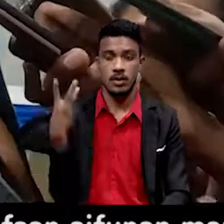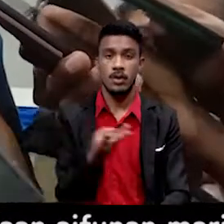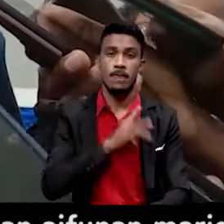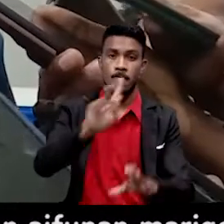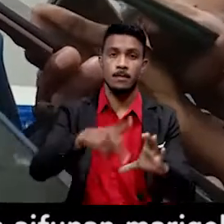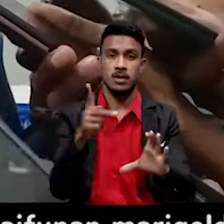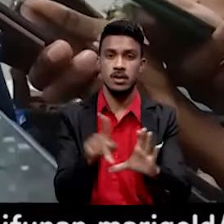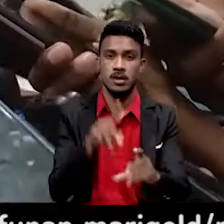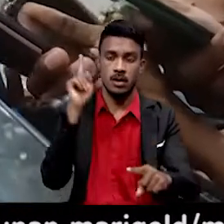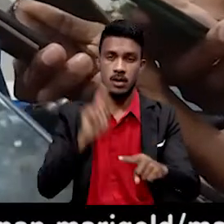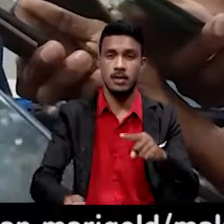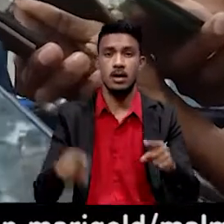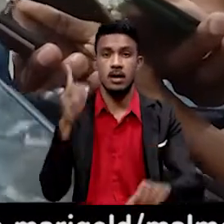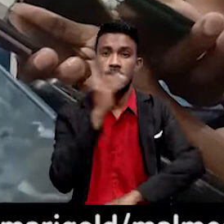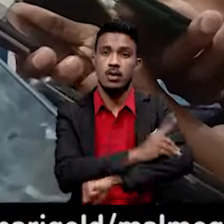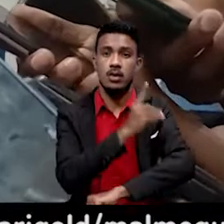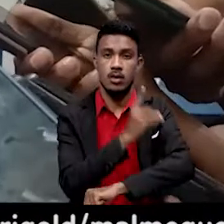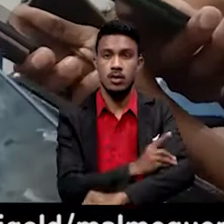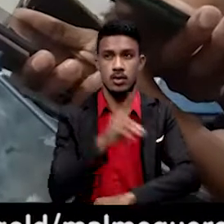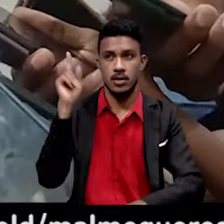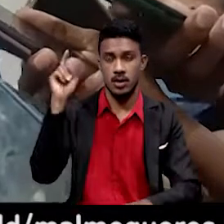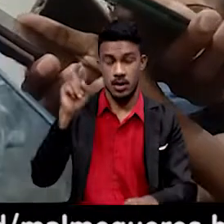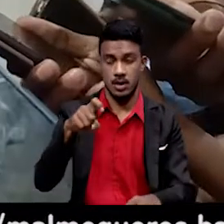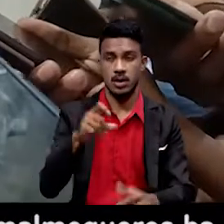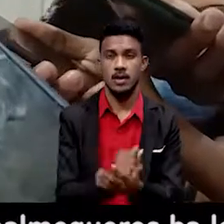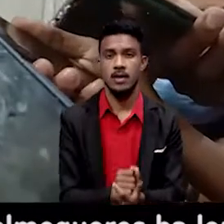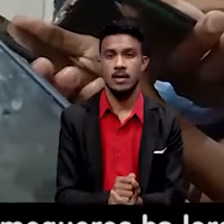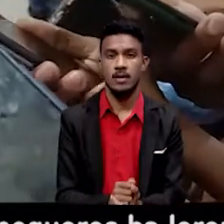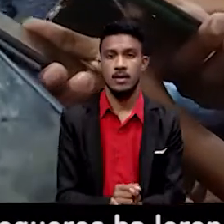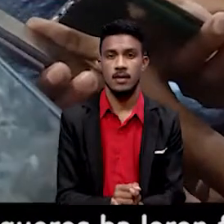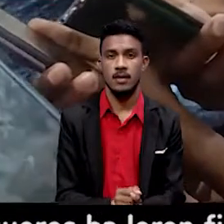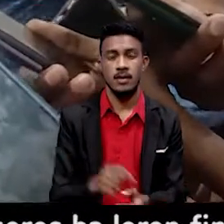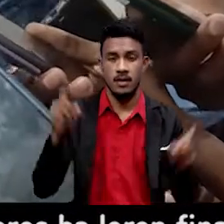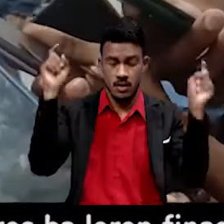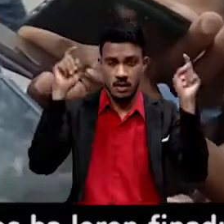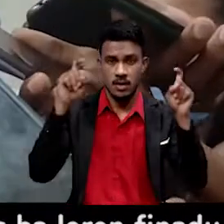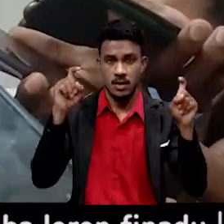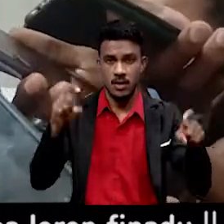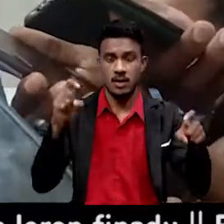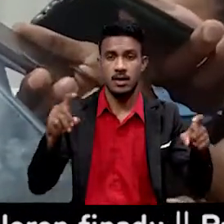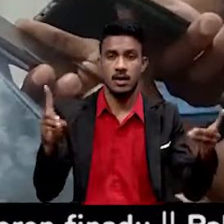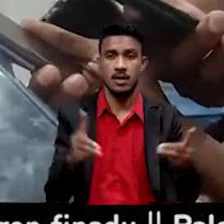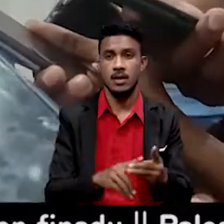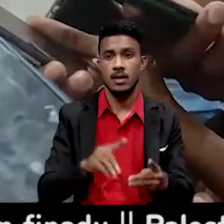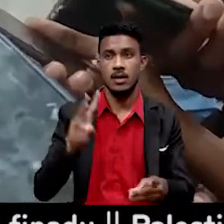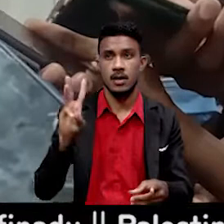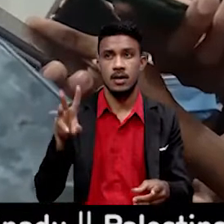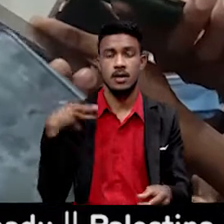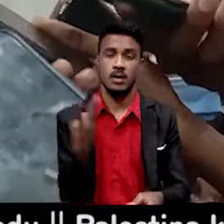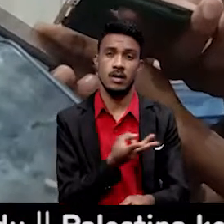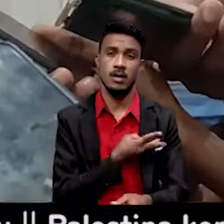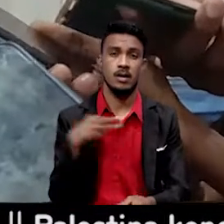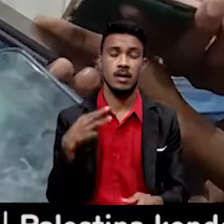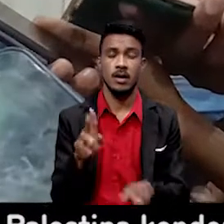presensialnya lah beli lorong tentu kita penting harus mahal dia sing dia nama emang ada bel tampil sih